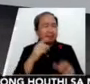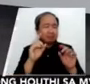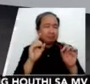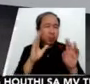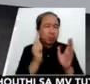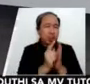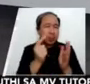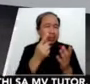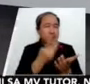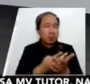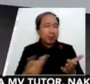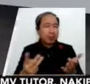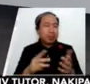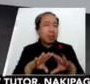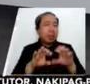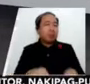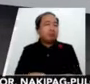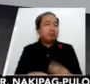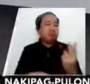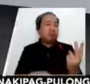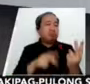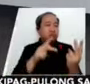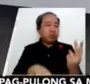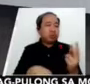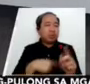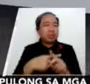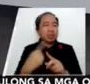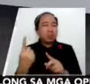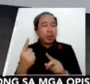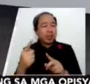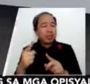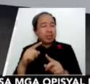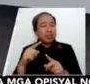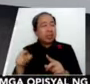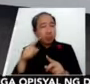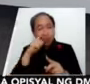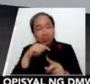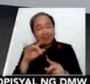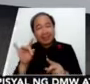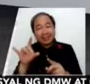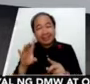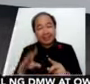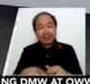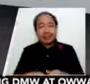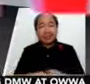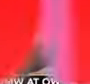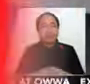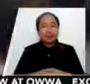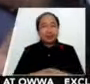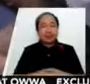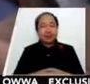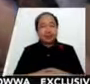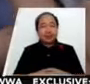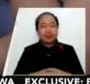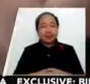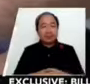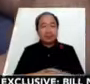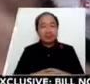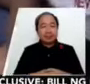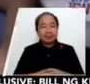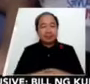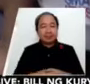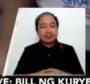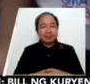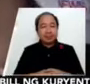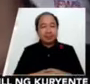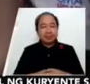dalawang sakay nito, kabilang ang isang edad 18 lang. Nakatutok si Marisol Abdurrahman, exclusive. Sabi mo ay